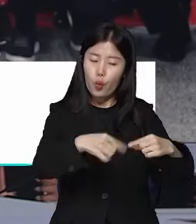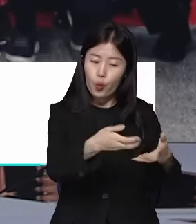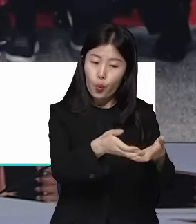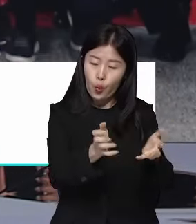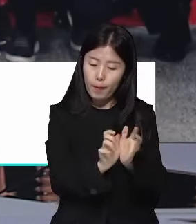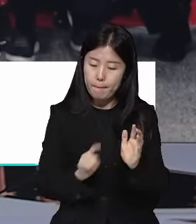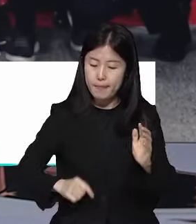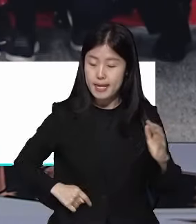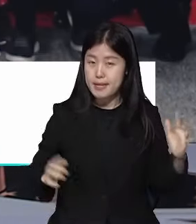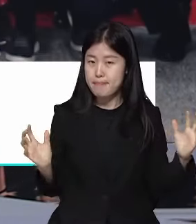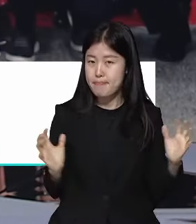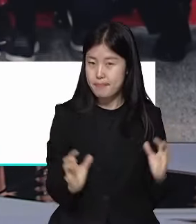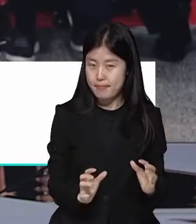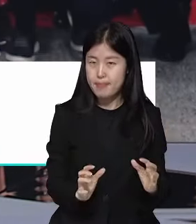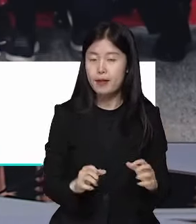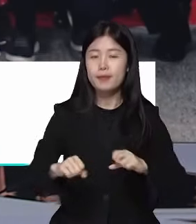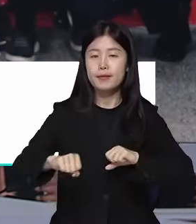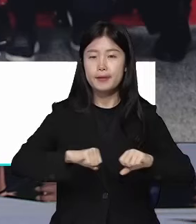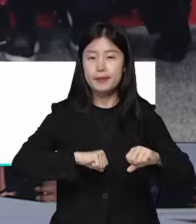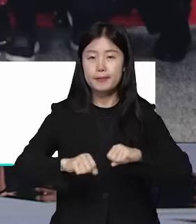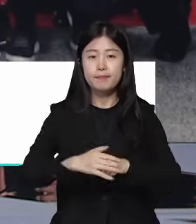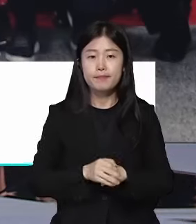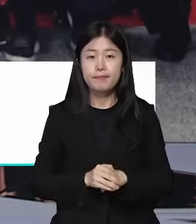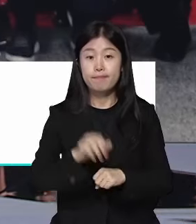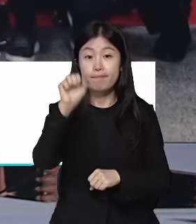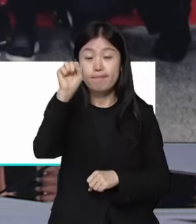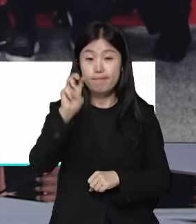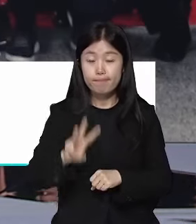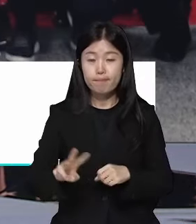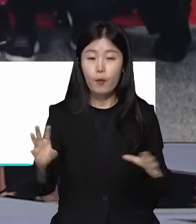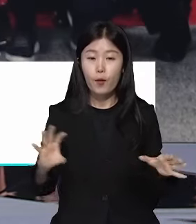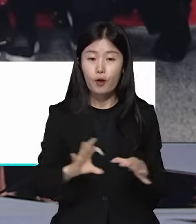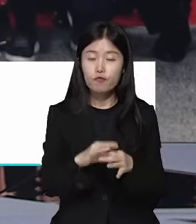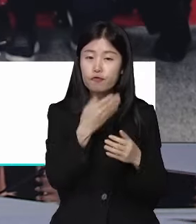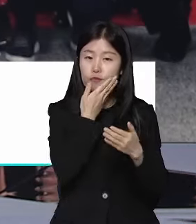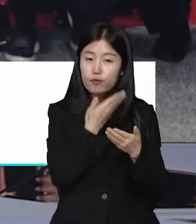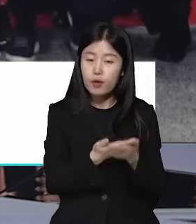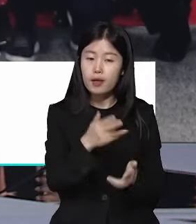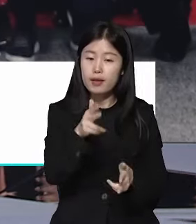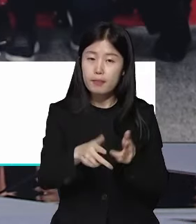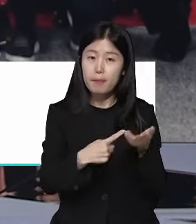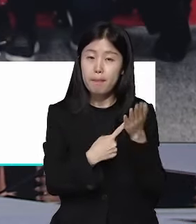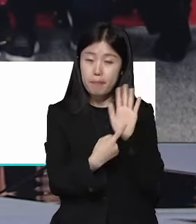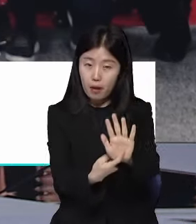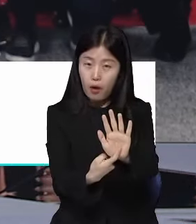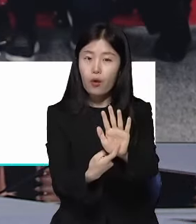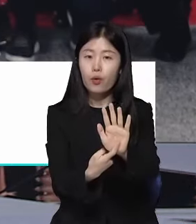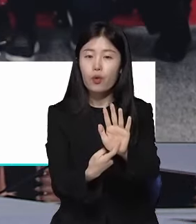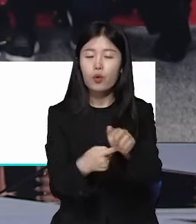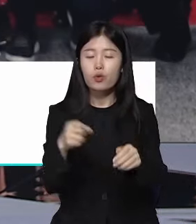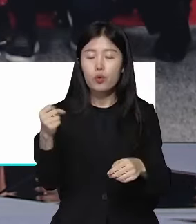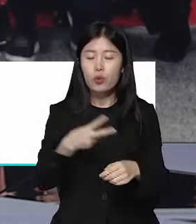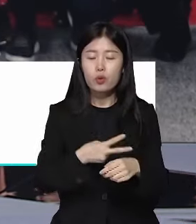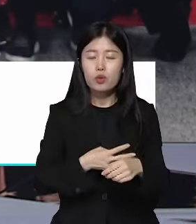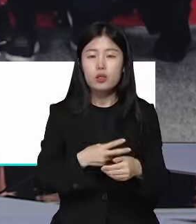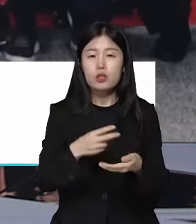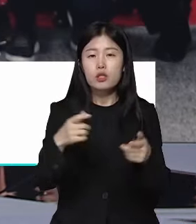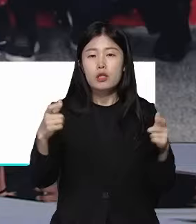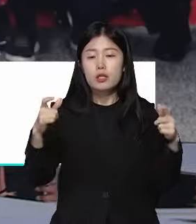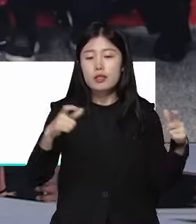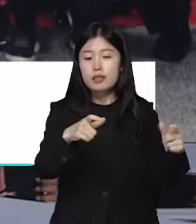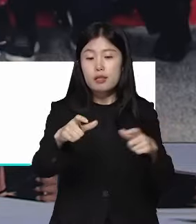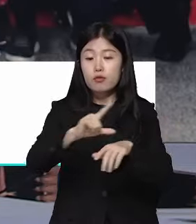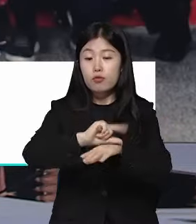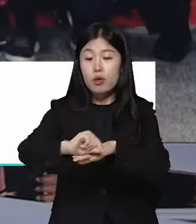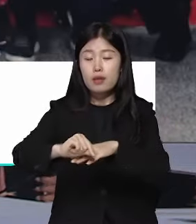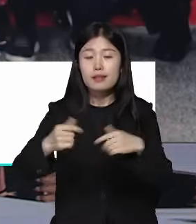돌입했습니다. 광주의 혁신정책을 알리고 광주의 현안과 지역소멸 등 국가적인 문제 해결을 위해 국회와 힘을 모으기로 한